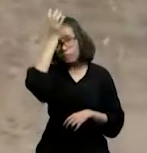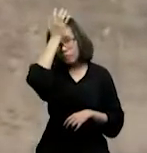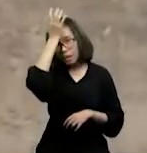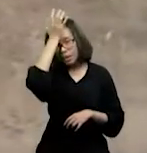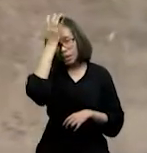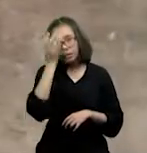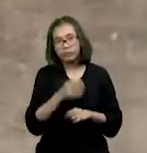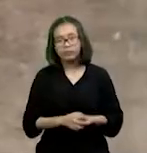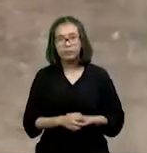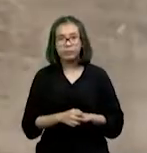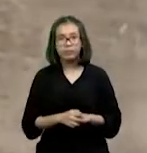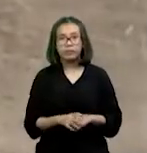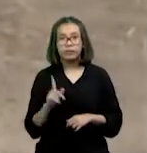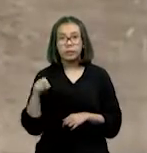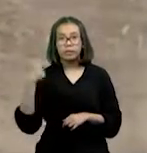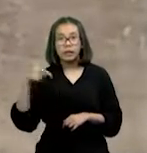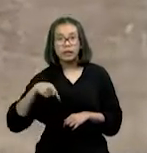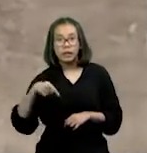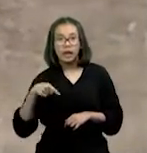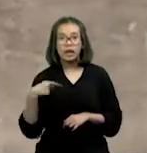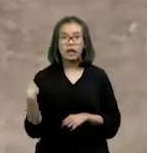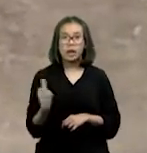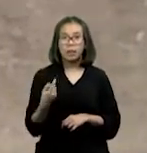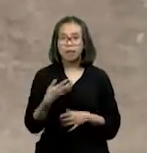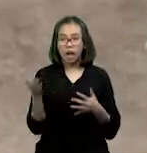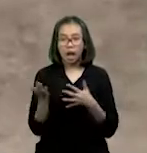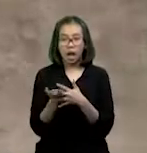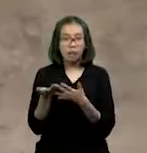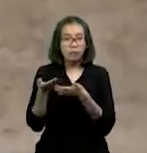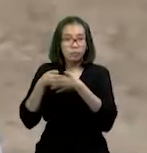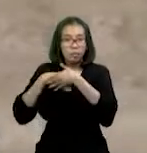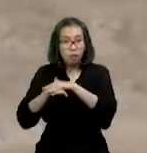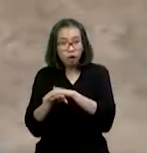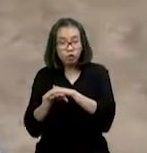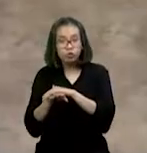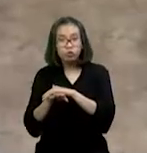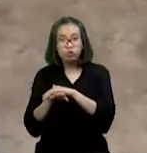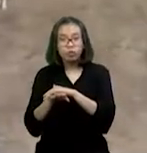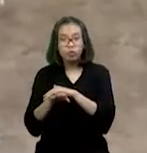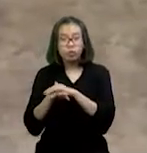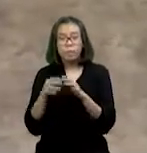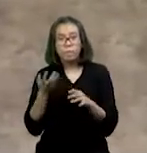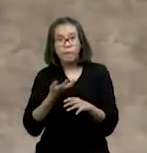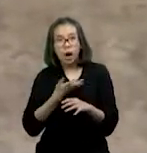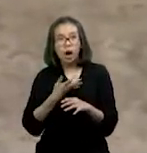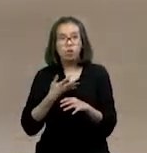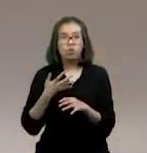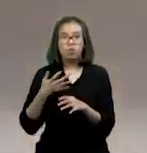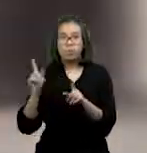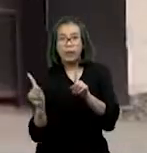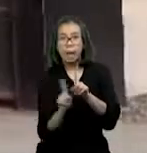untuk itu kami sampai saat ini juga belum mendapat akses masuk untuk mendampingi